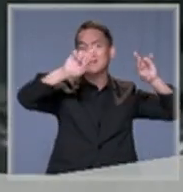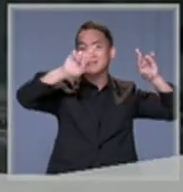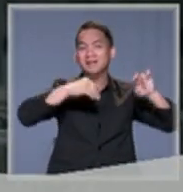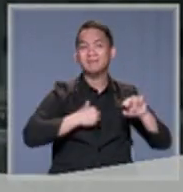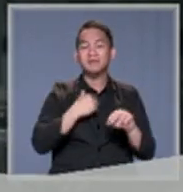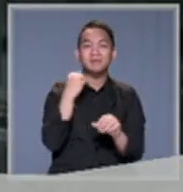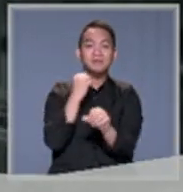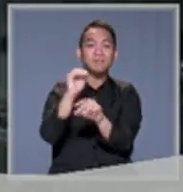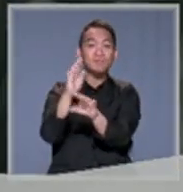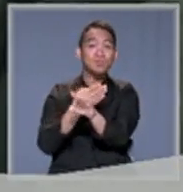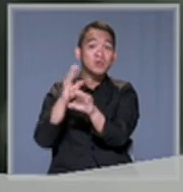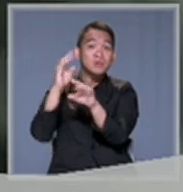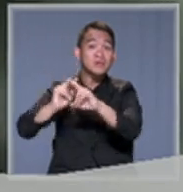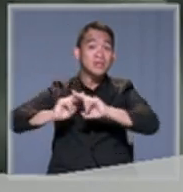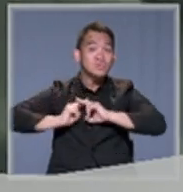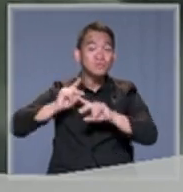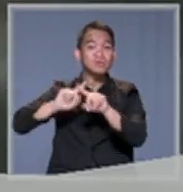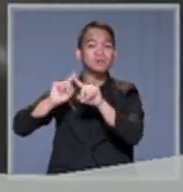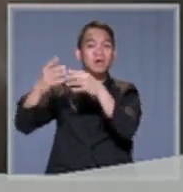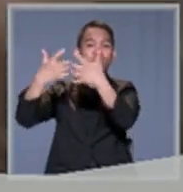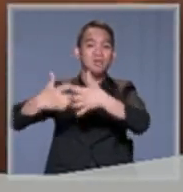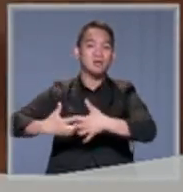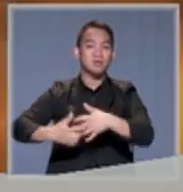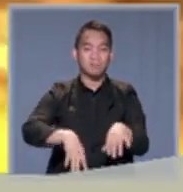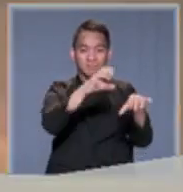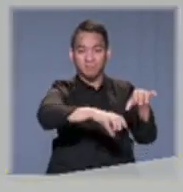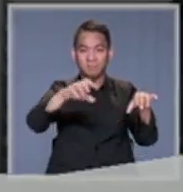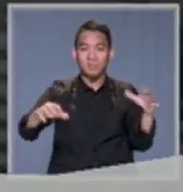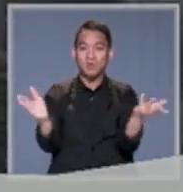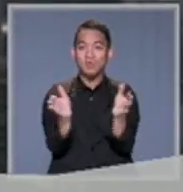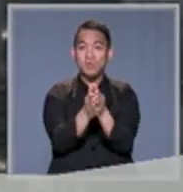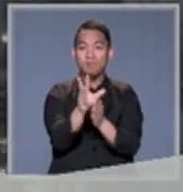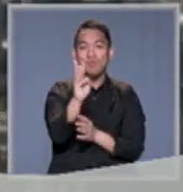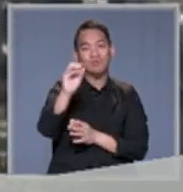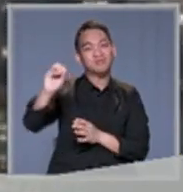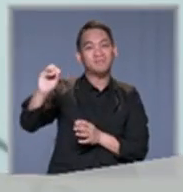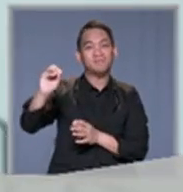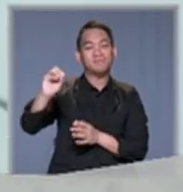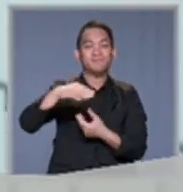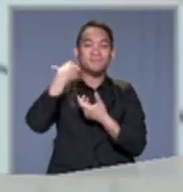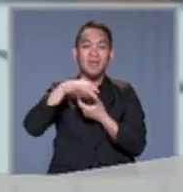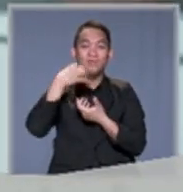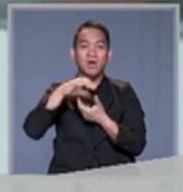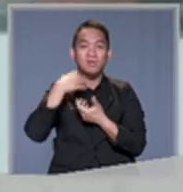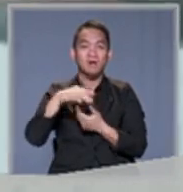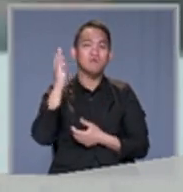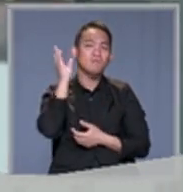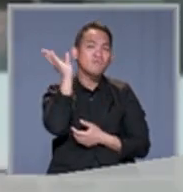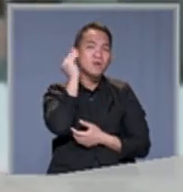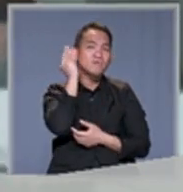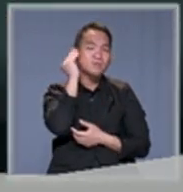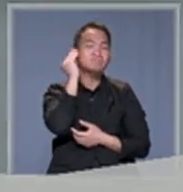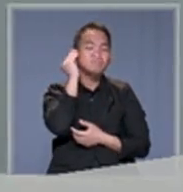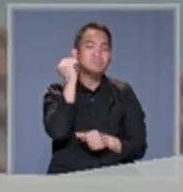วยงานภาคธุรกิจและอุตสาหกรรมกว่า60หน่วยงานนะครับร่วมฟังนโยบายและทิศทางการดำเนินธุรกิจของกฟ